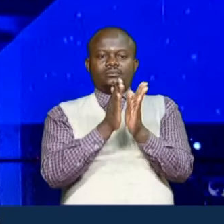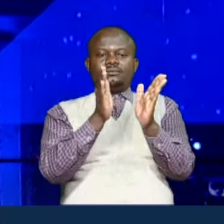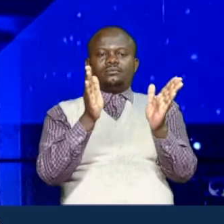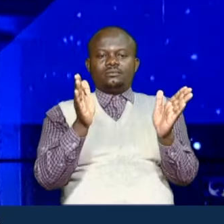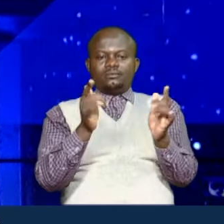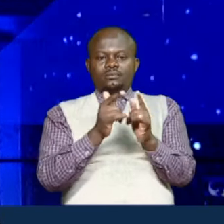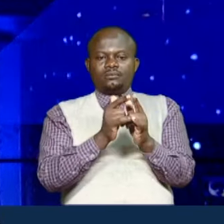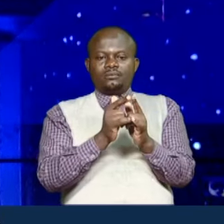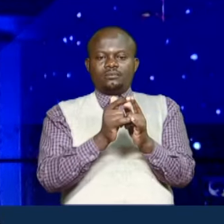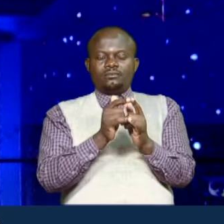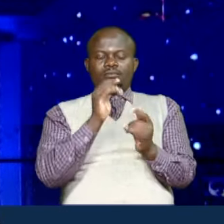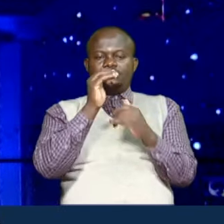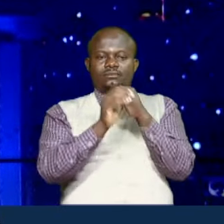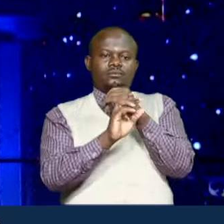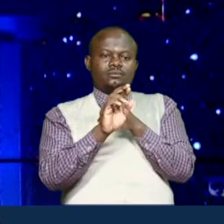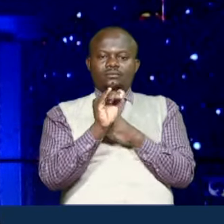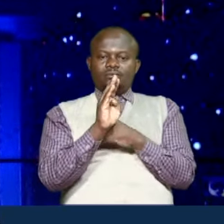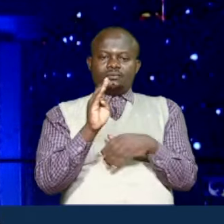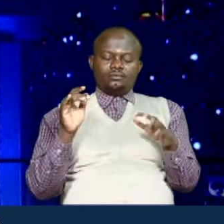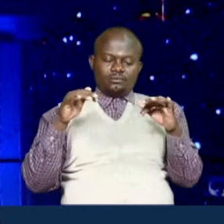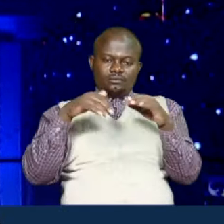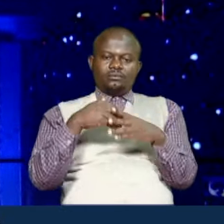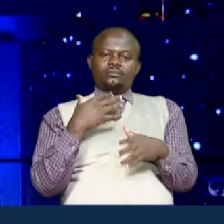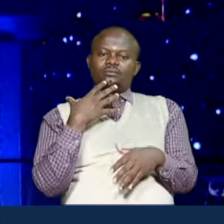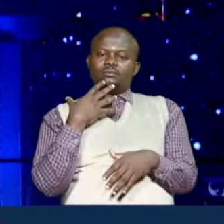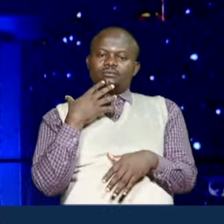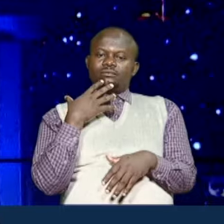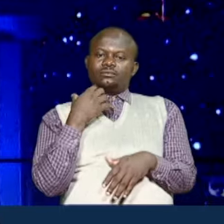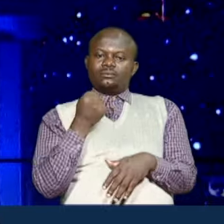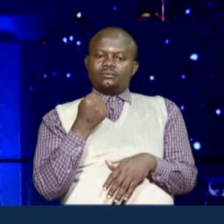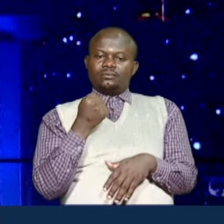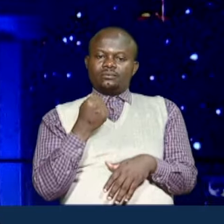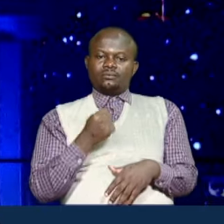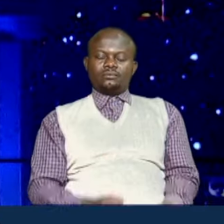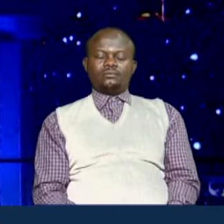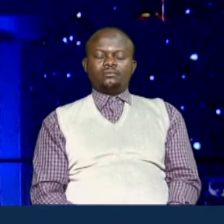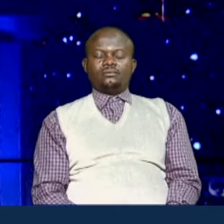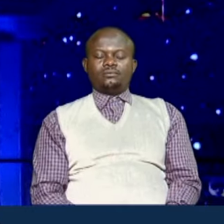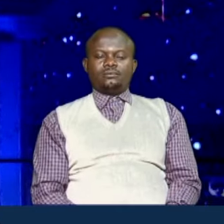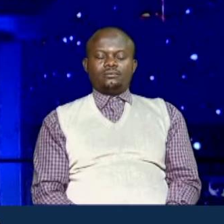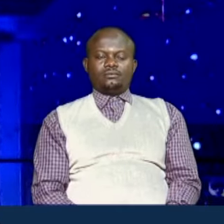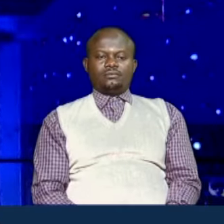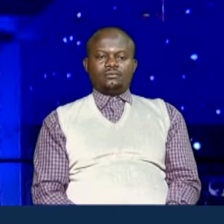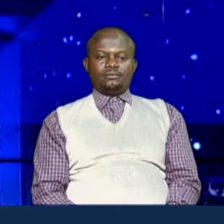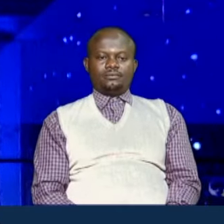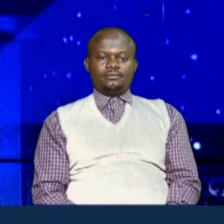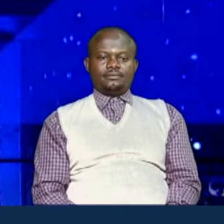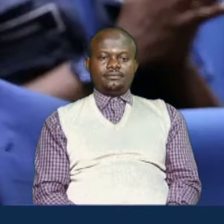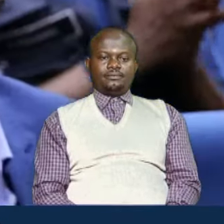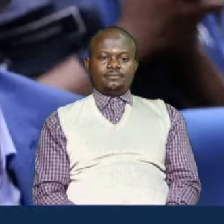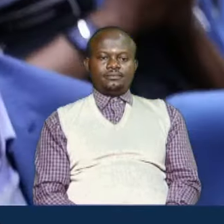rw'igihugu rw'ubugenzacyaha RIB yateranye kuri uyu wa gatanu reka tubibaze Aime Bote Mushashi